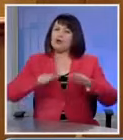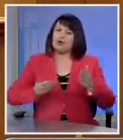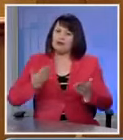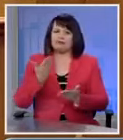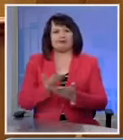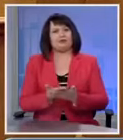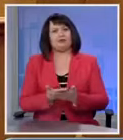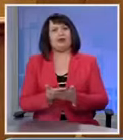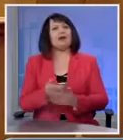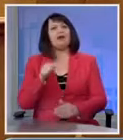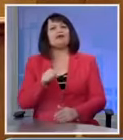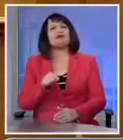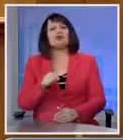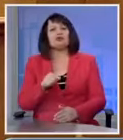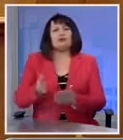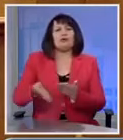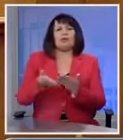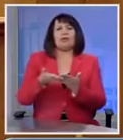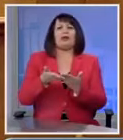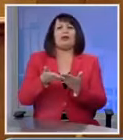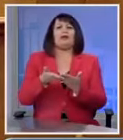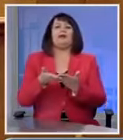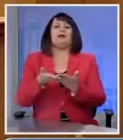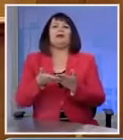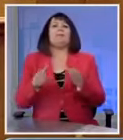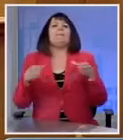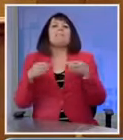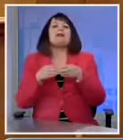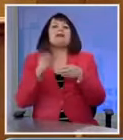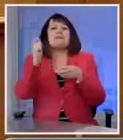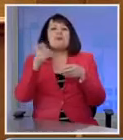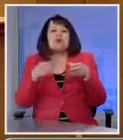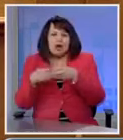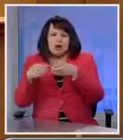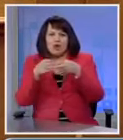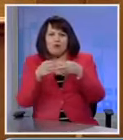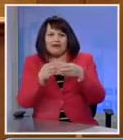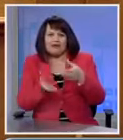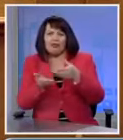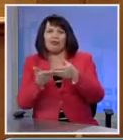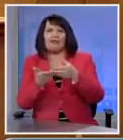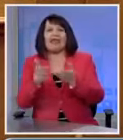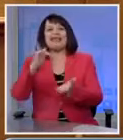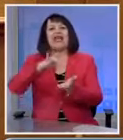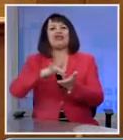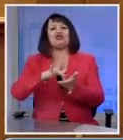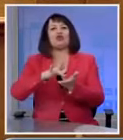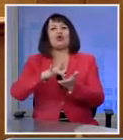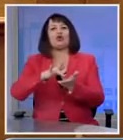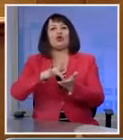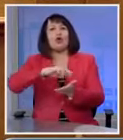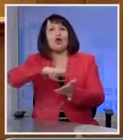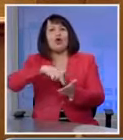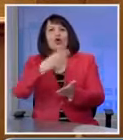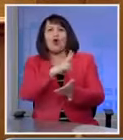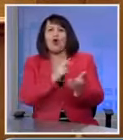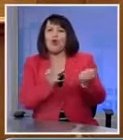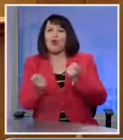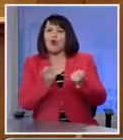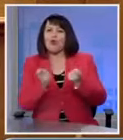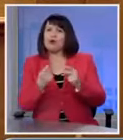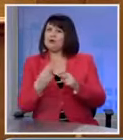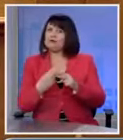οποίο κατεξοχήν ευνοεί τα μικρά κόμματα και ιδίως τα κόμματα του κέντρου για να παίξουν ένα ρυθμιστικό ρόλο,